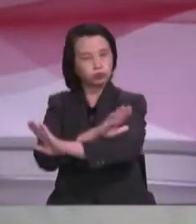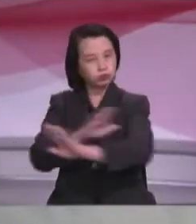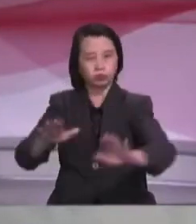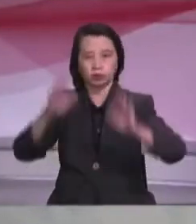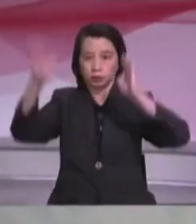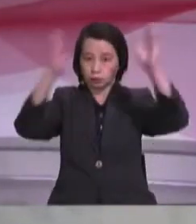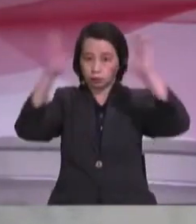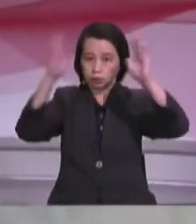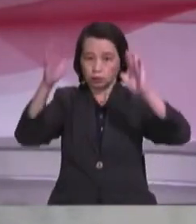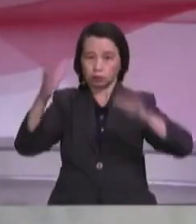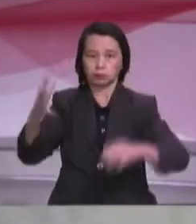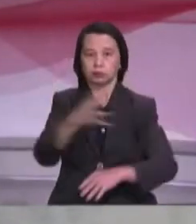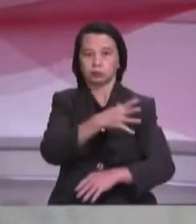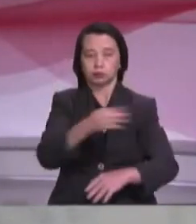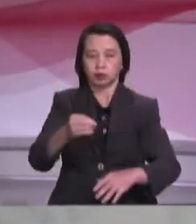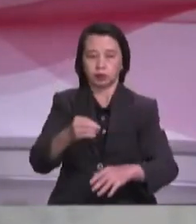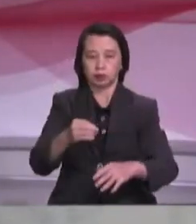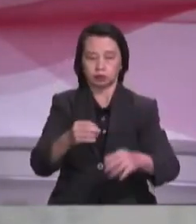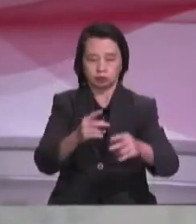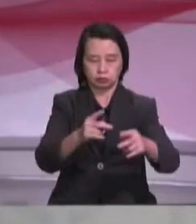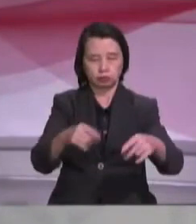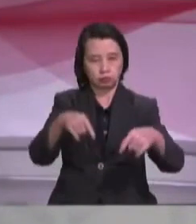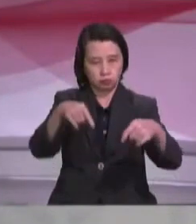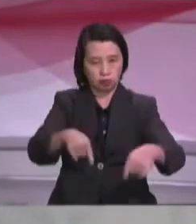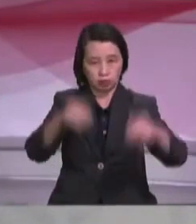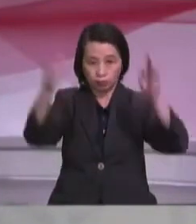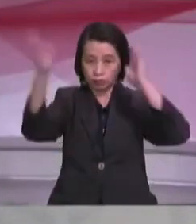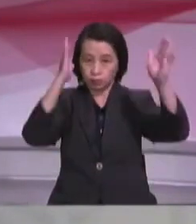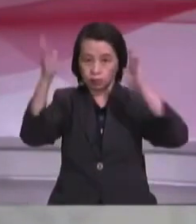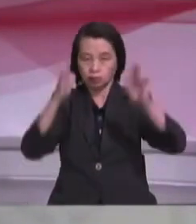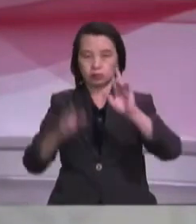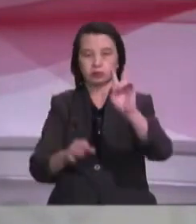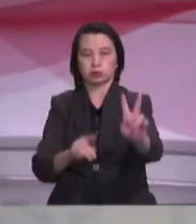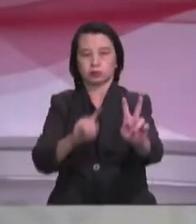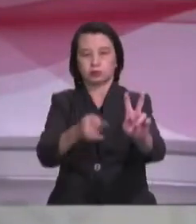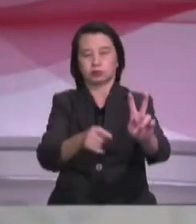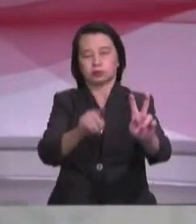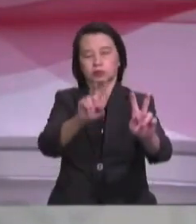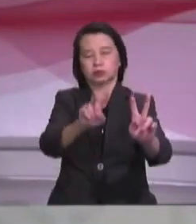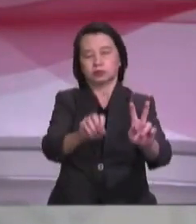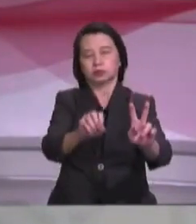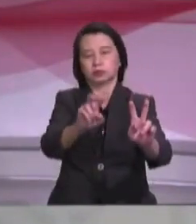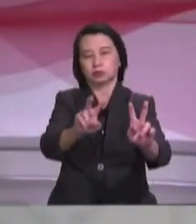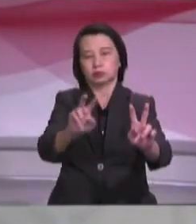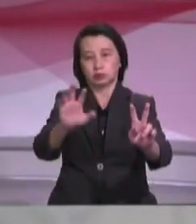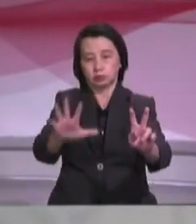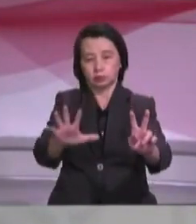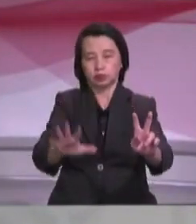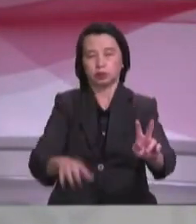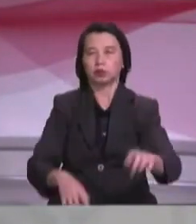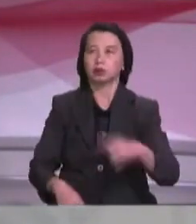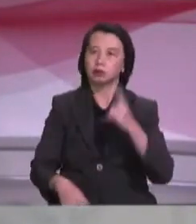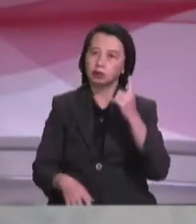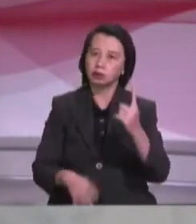negara. Manakala kes tempatan yang dikesan ialah 2,054 kes, iaitu